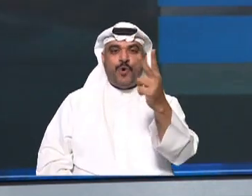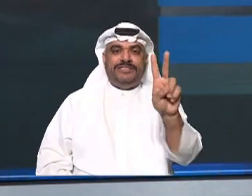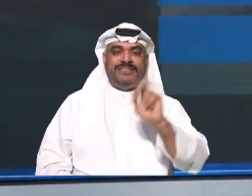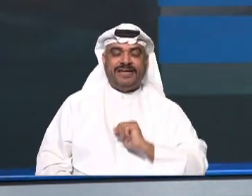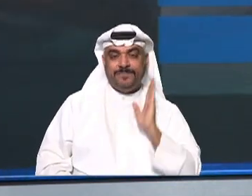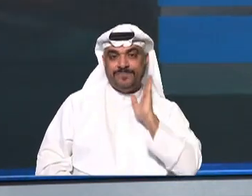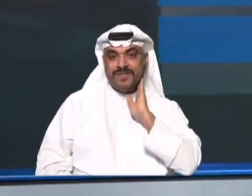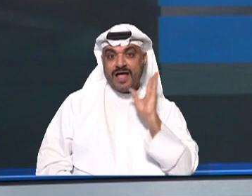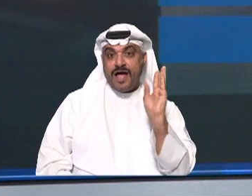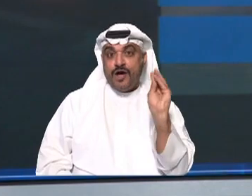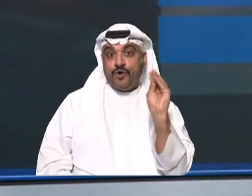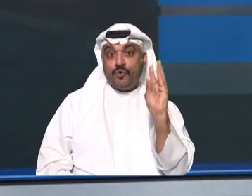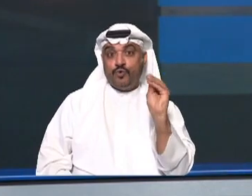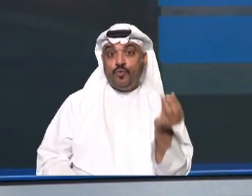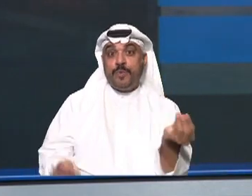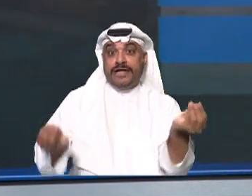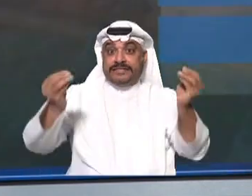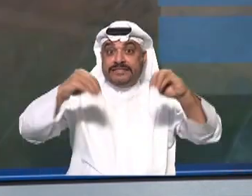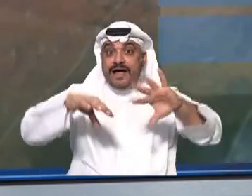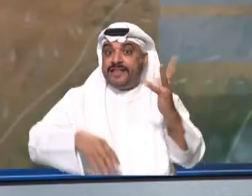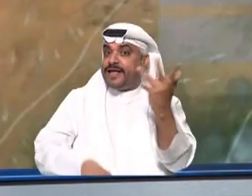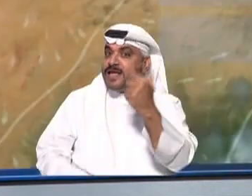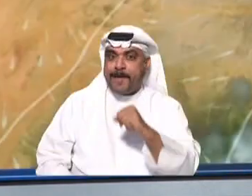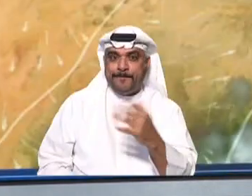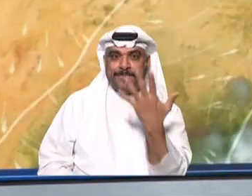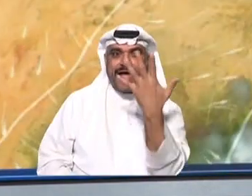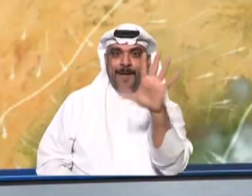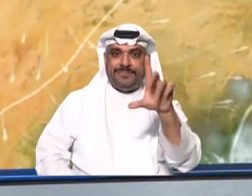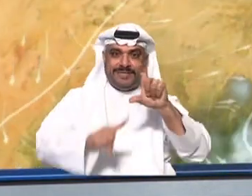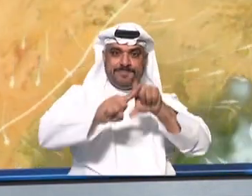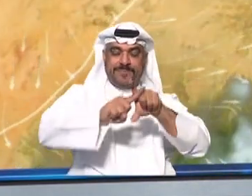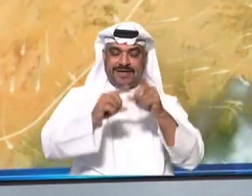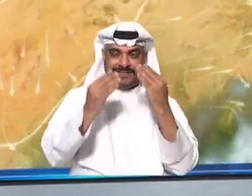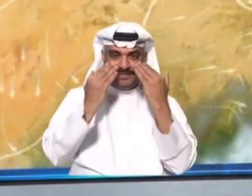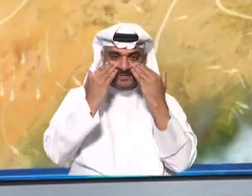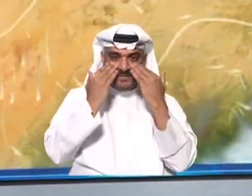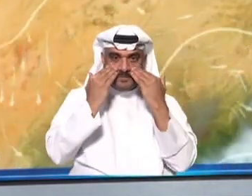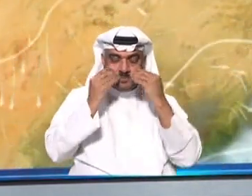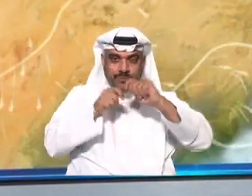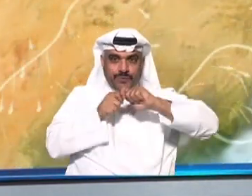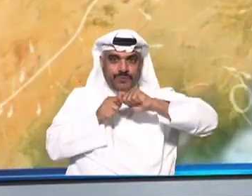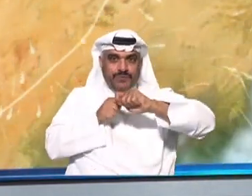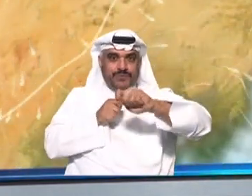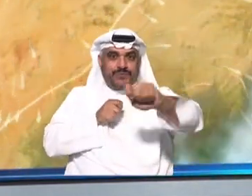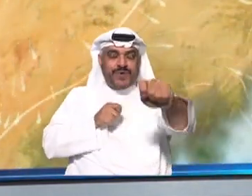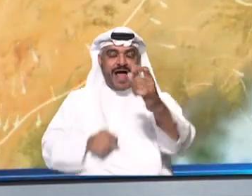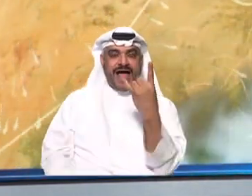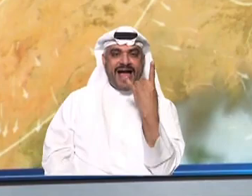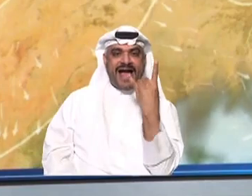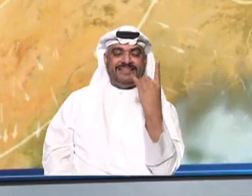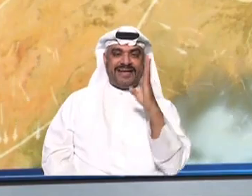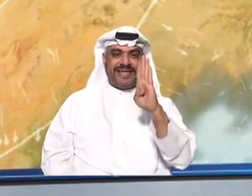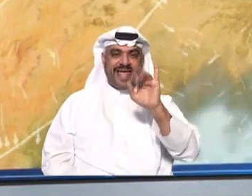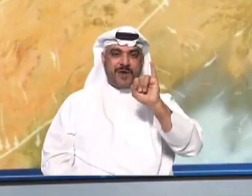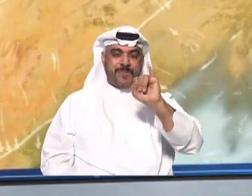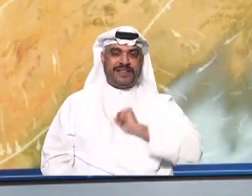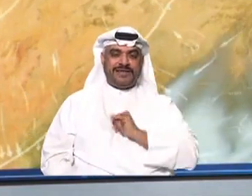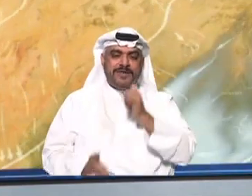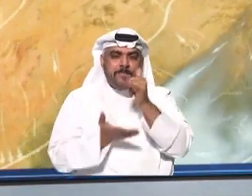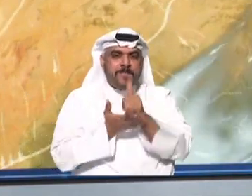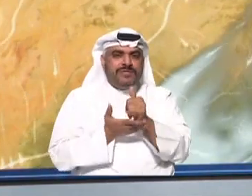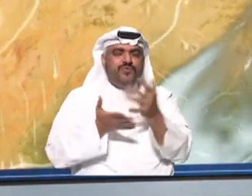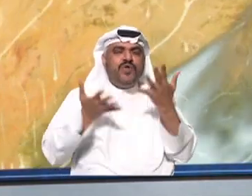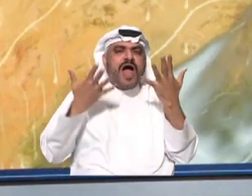نوعا ما 50%، الرؤية الأفقية لا تزال جيدة تتجاوز 10 كيلو. تتأثر دولة الكويت في امتداد منخفض